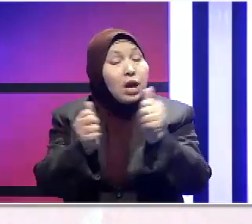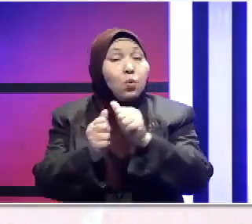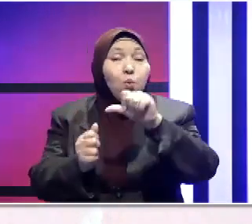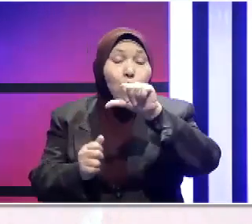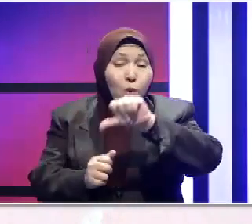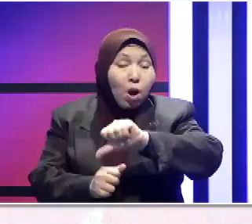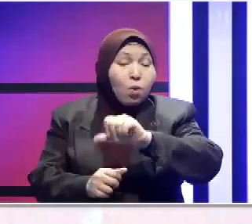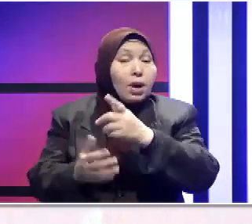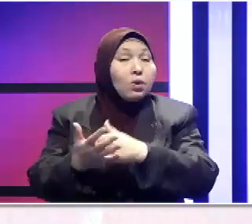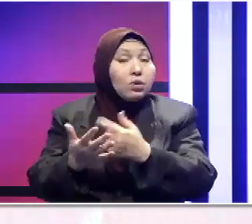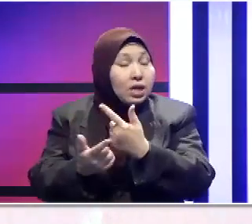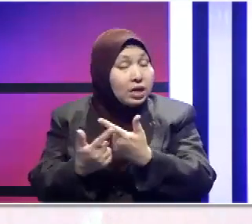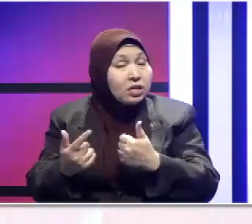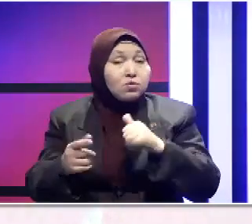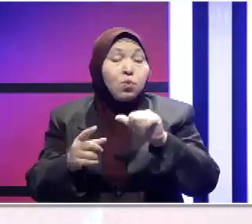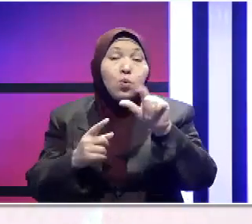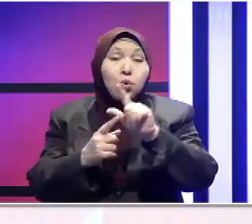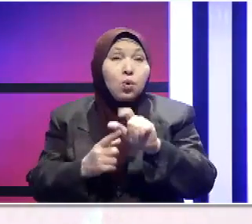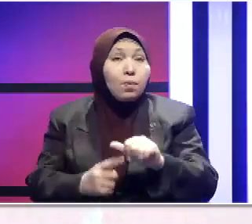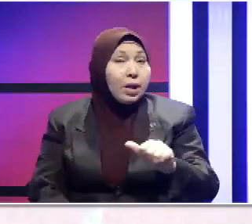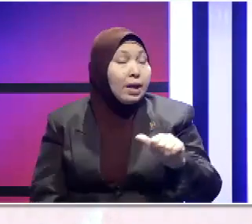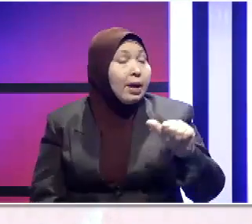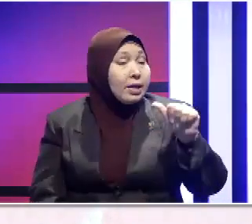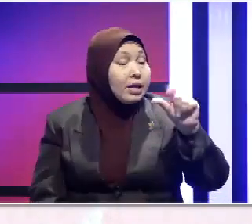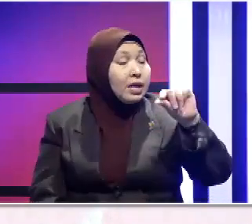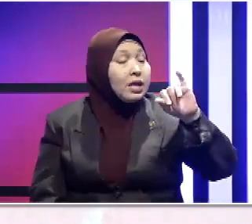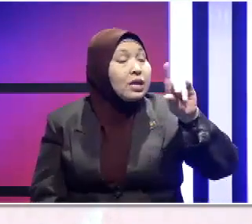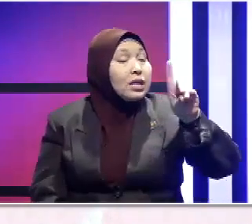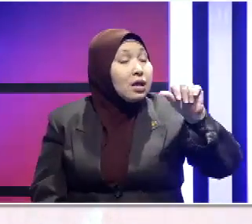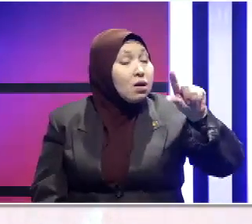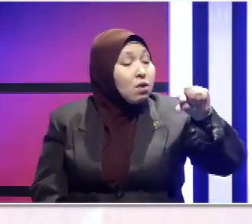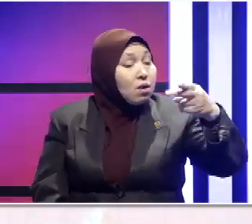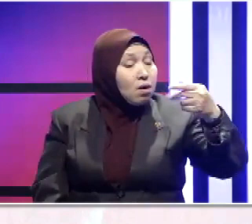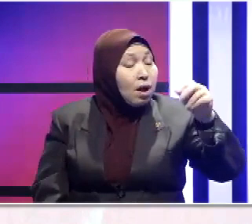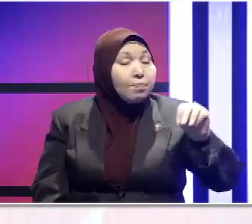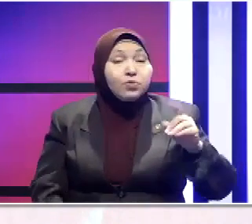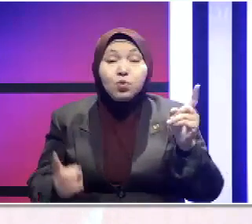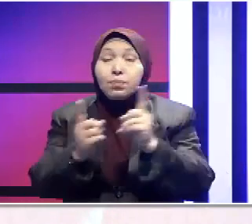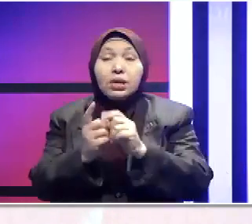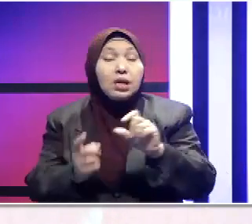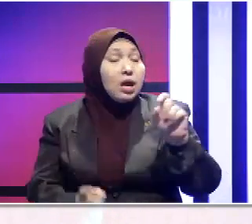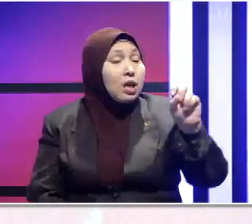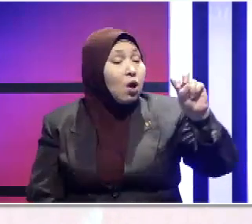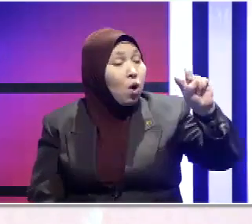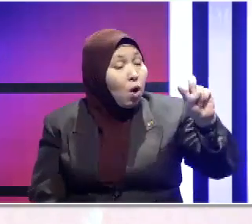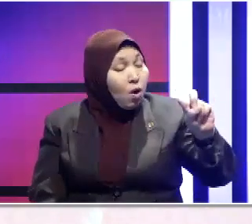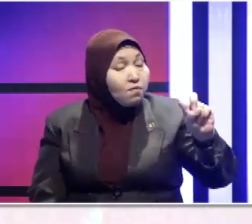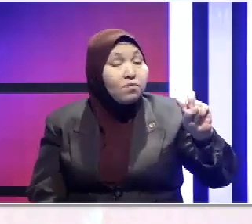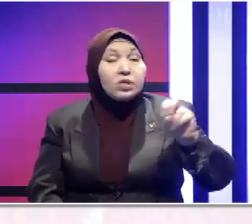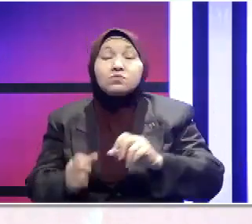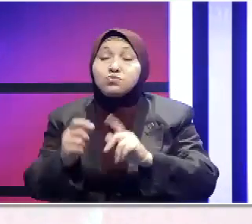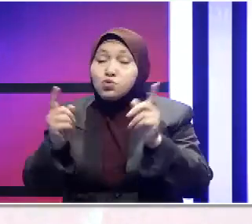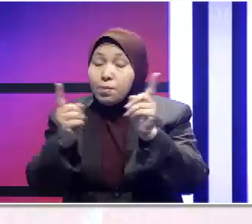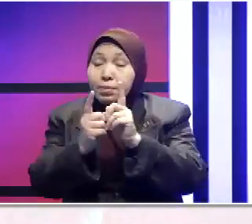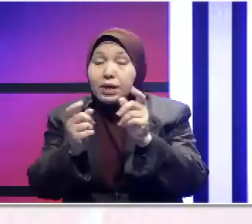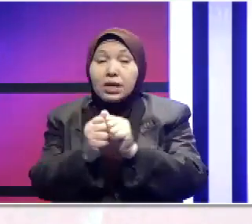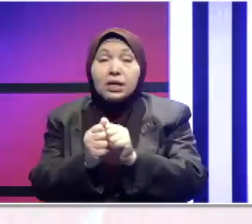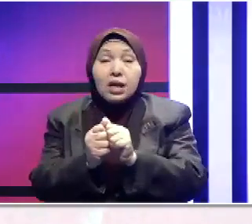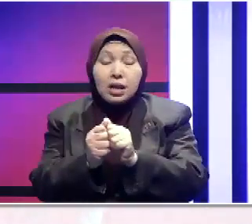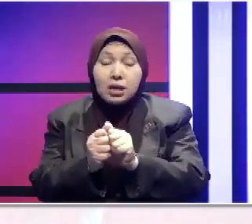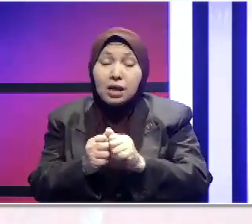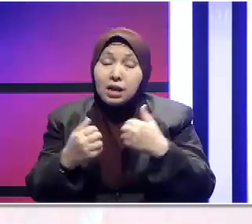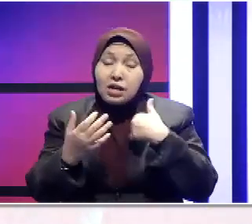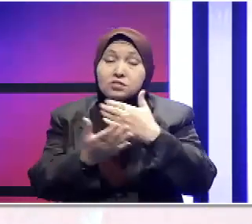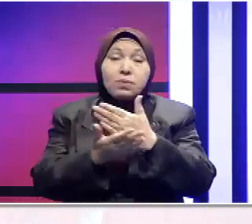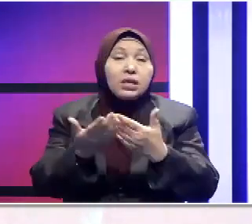wow salah satu dekade boros itu normal Bunda Adapun beda berjumpa dengan Kafka of dan begitu bersyukurnya khaf dia